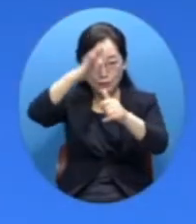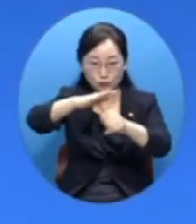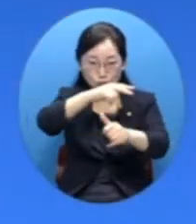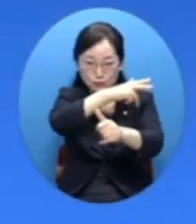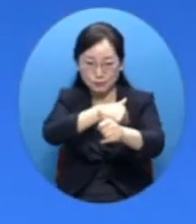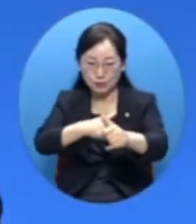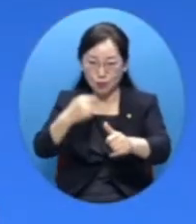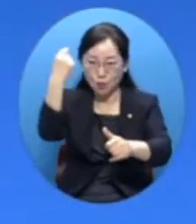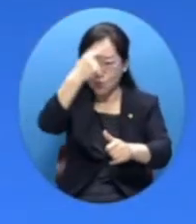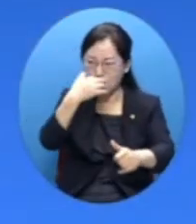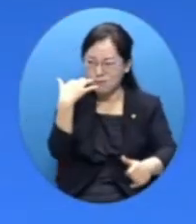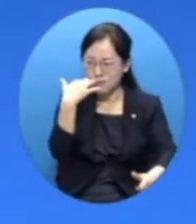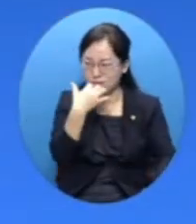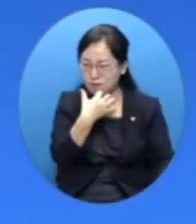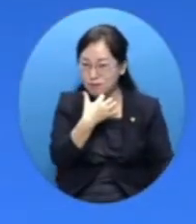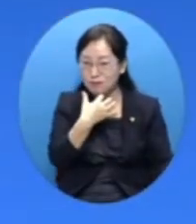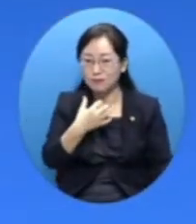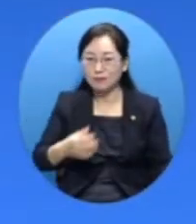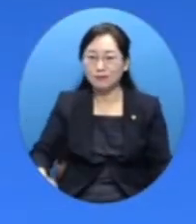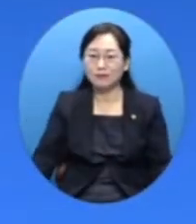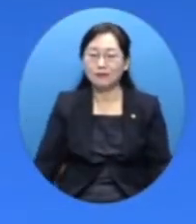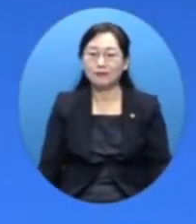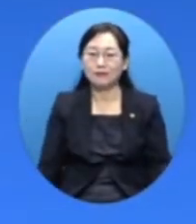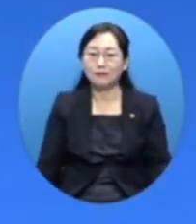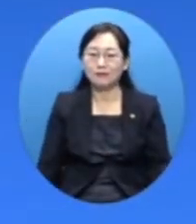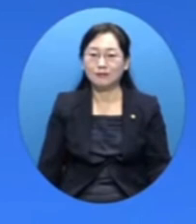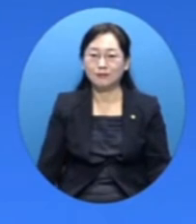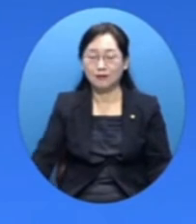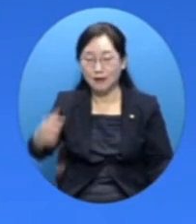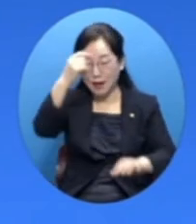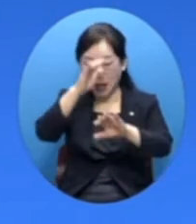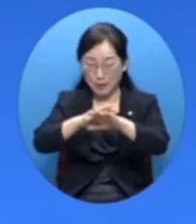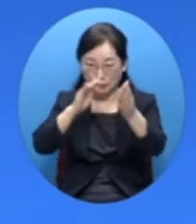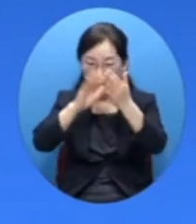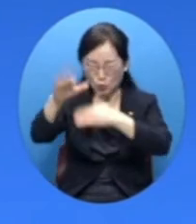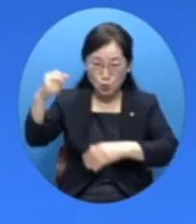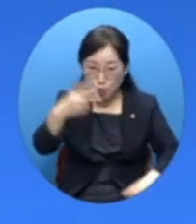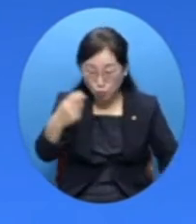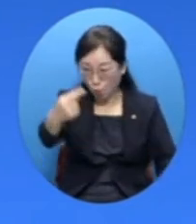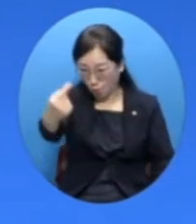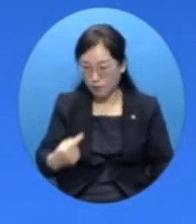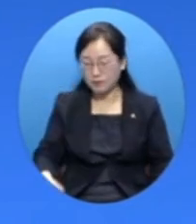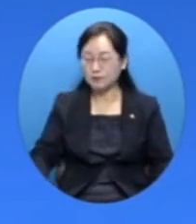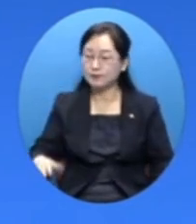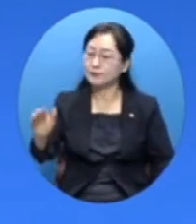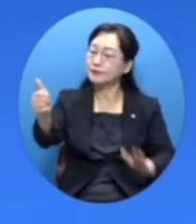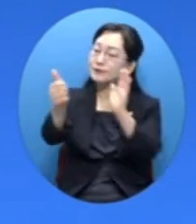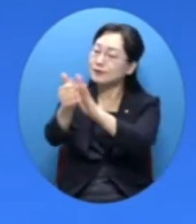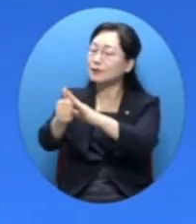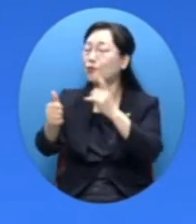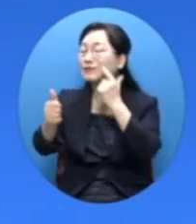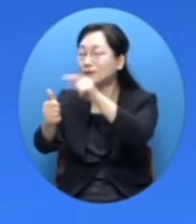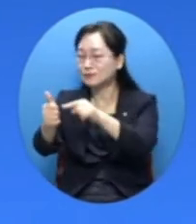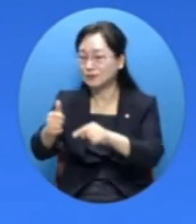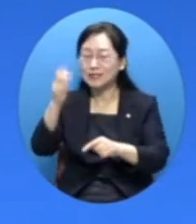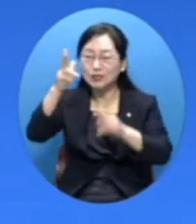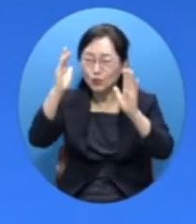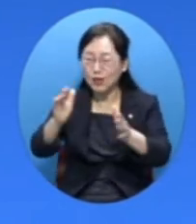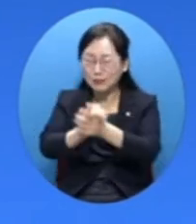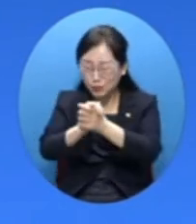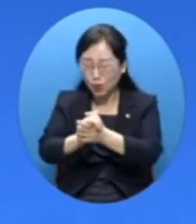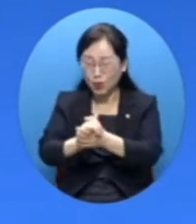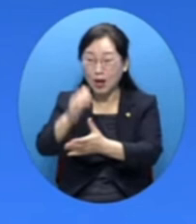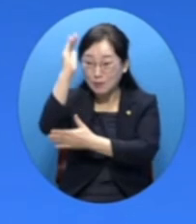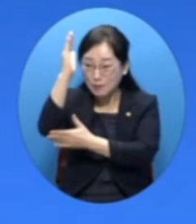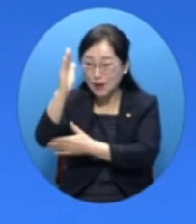싹 달라졌어 그래 갖고 그 예배 그니까 또 절 찾아왔습니다 목사님 목사님 뭐 주동안 기도하고 말씀하시 기까지 할